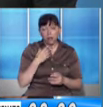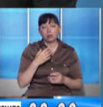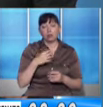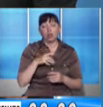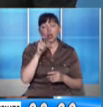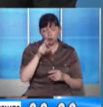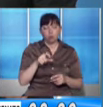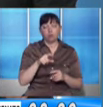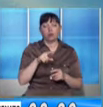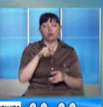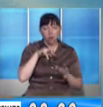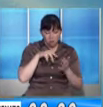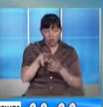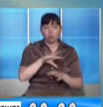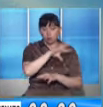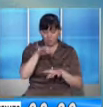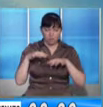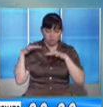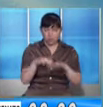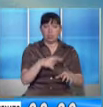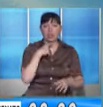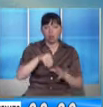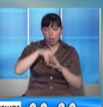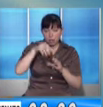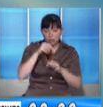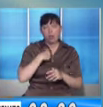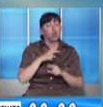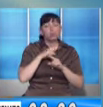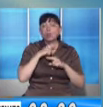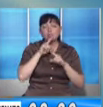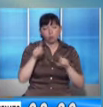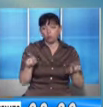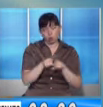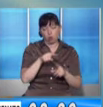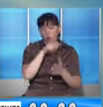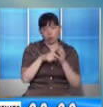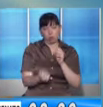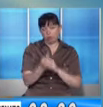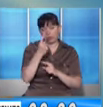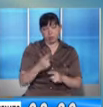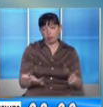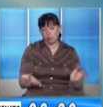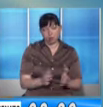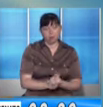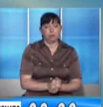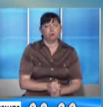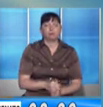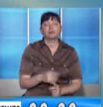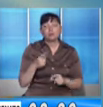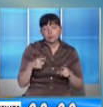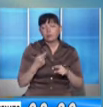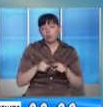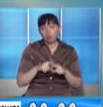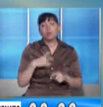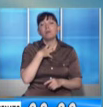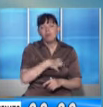să iasă masiv la vot pe data de 11 iulie și să nu fim în situația să discutăm asemenea alegeri dificile. De asta, cel mai